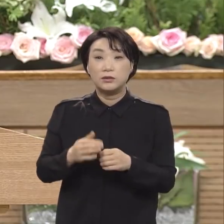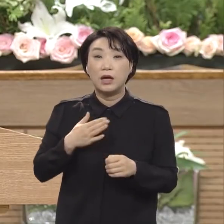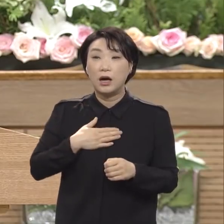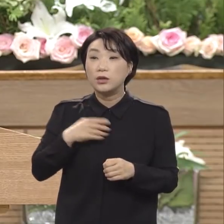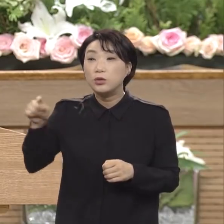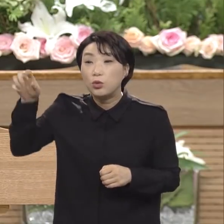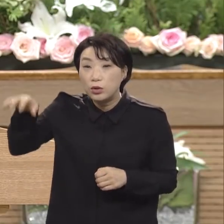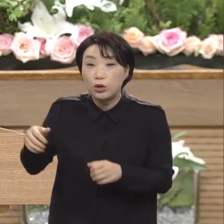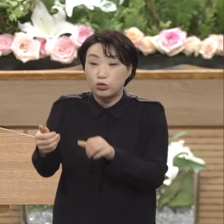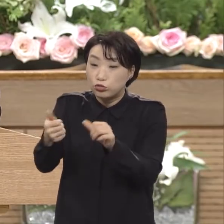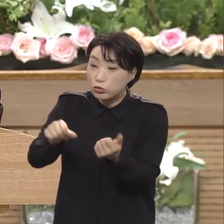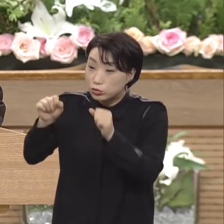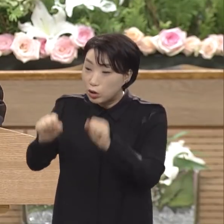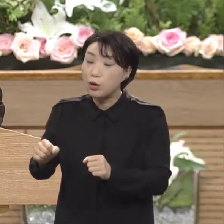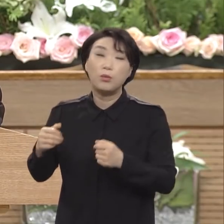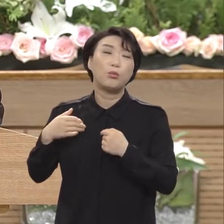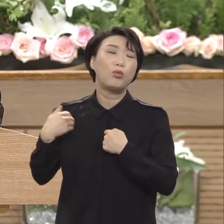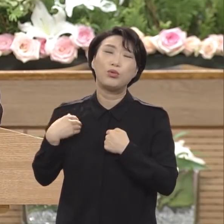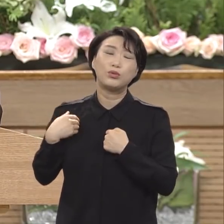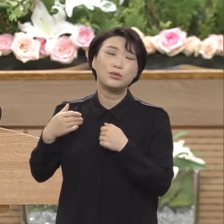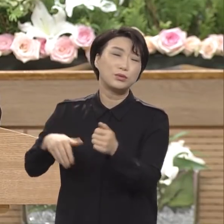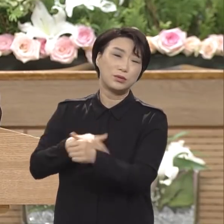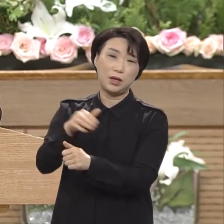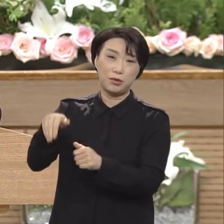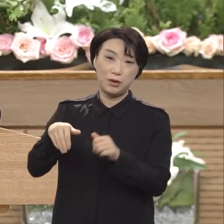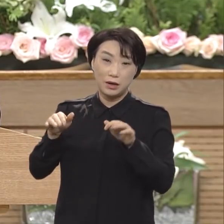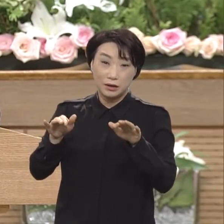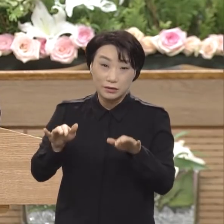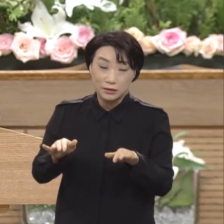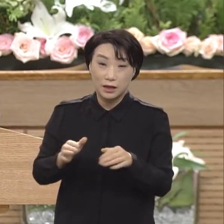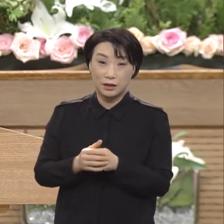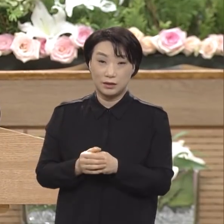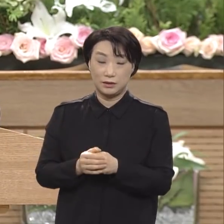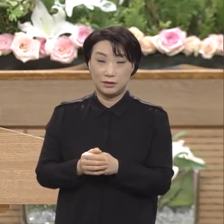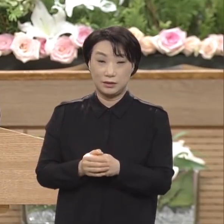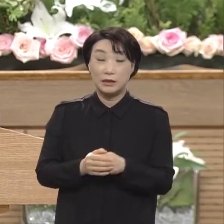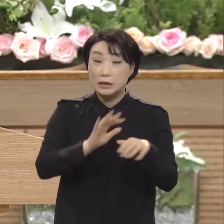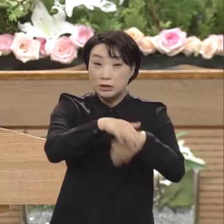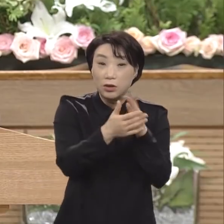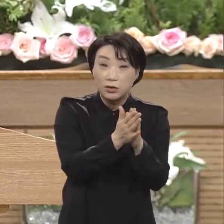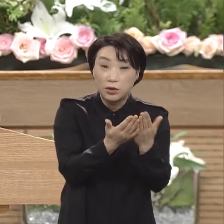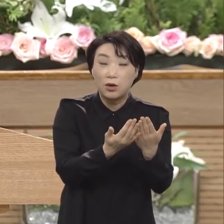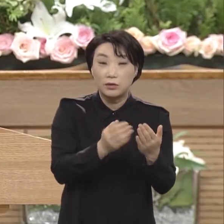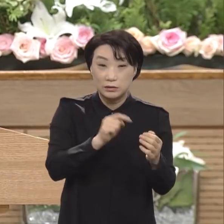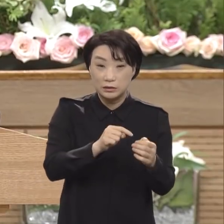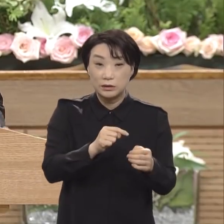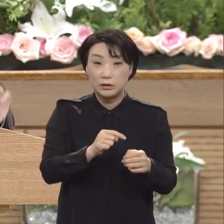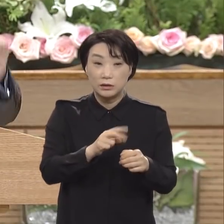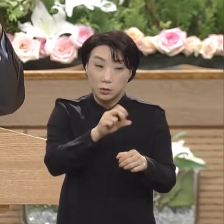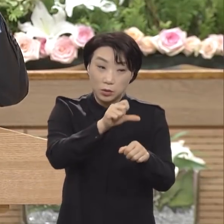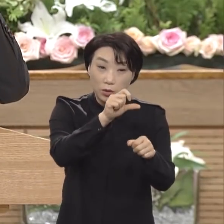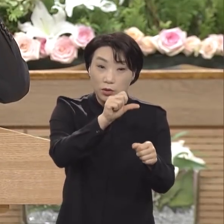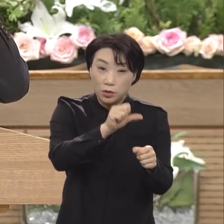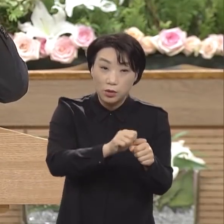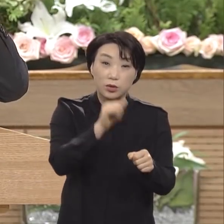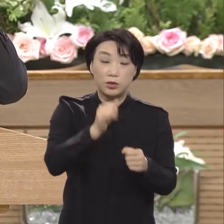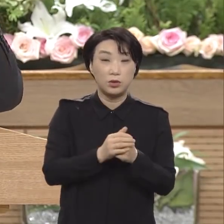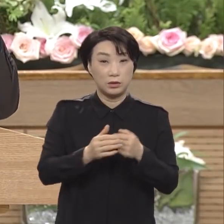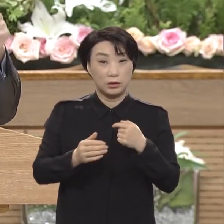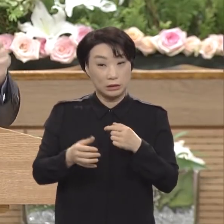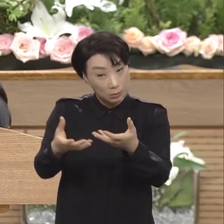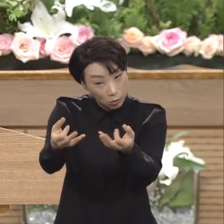죽을지 살지 모르는 그런 상황 속에서 그래서 25절에 보라 내가 너희